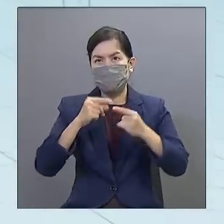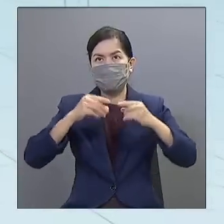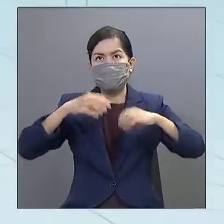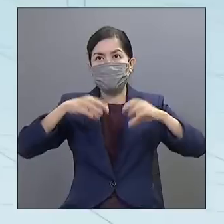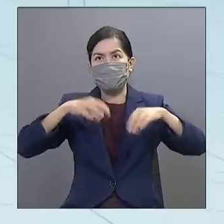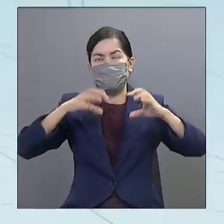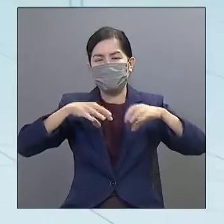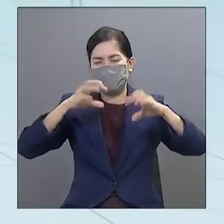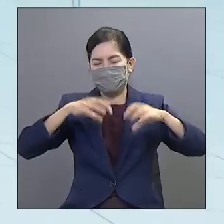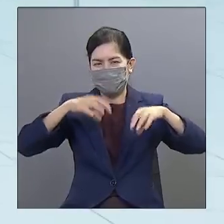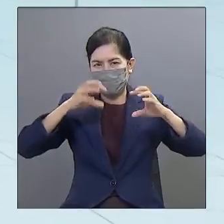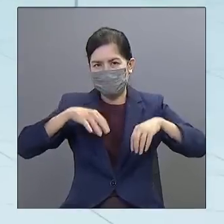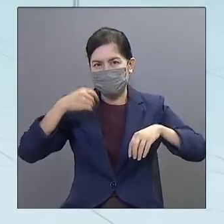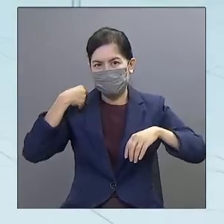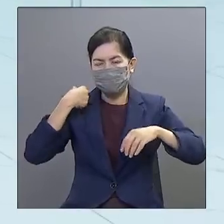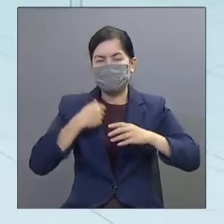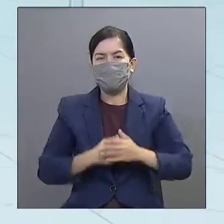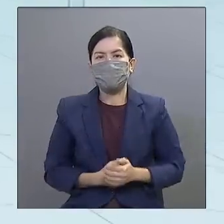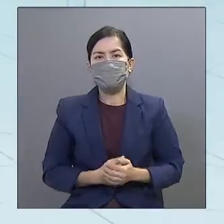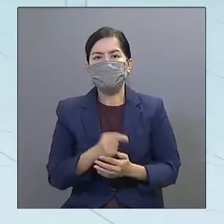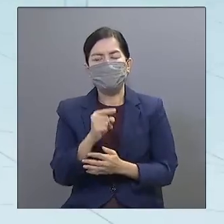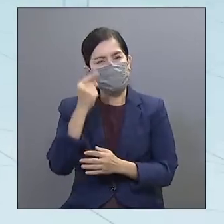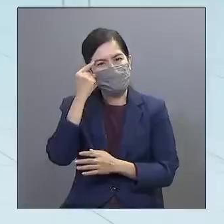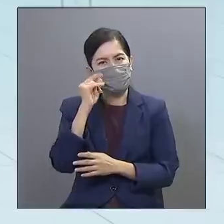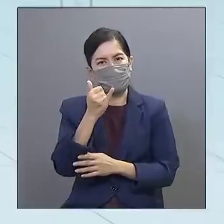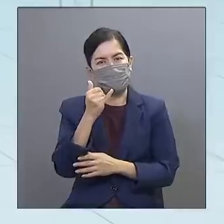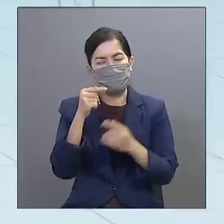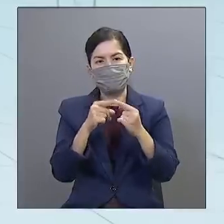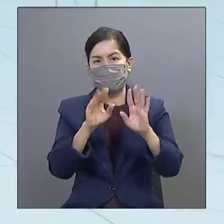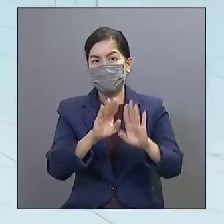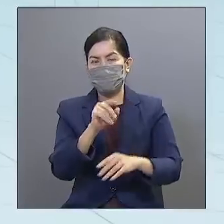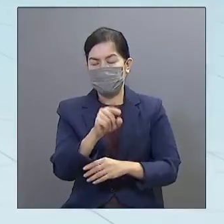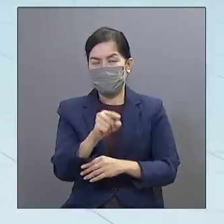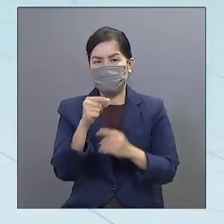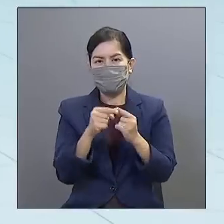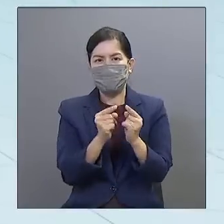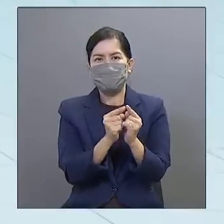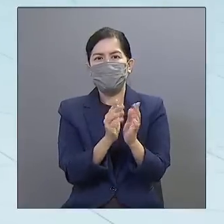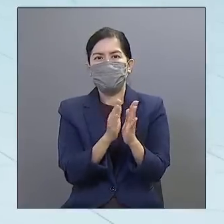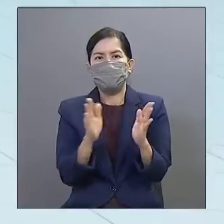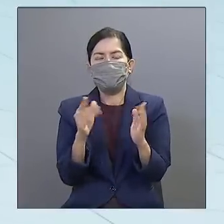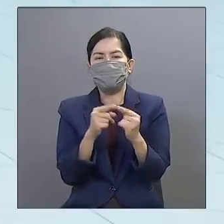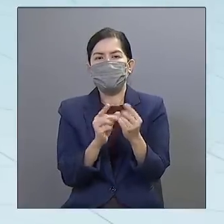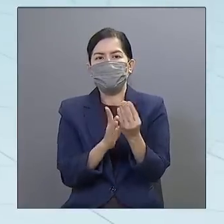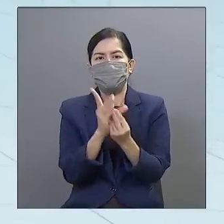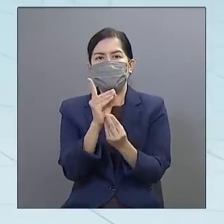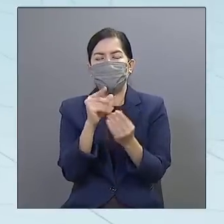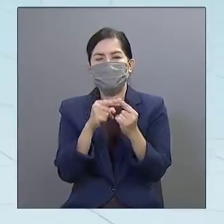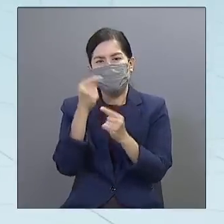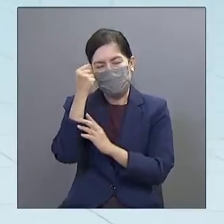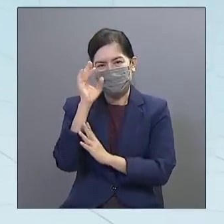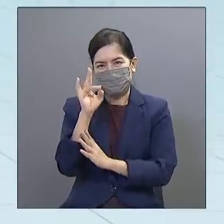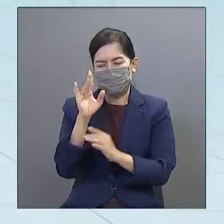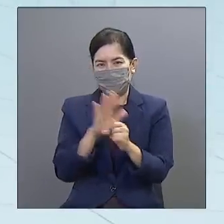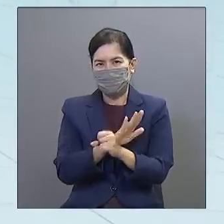กหนักถึงหนักมากบางแห่งนะคะแล้วก็คาดว่าลักษณะอากาศเช่นนี้จะส่งผลในช่วงตลอดทั้งสัปดาห์นี้ด้วยค่ะก็อย่าลืมพกร่มก่อนออก